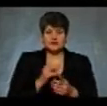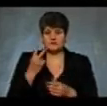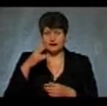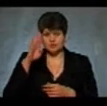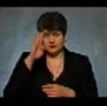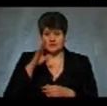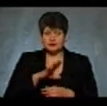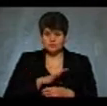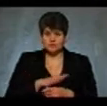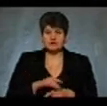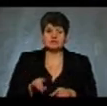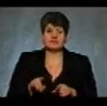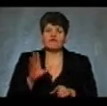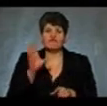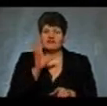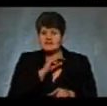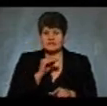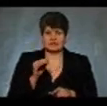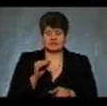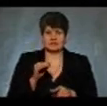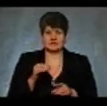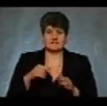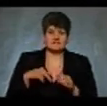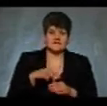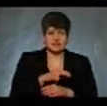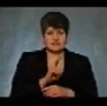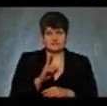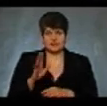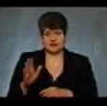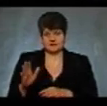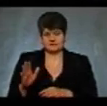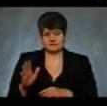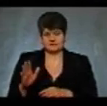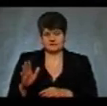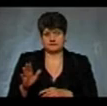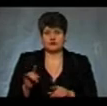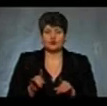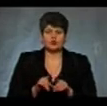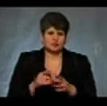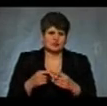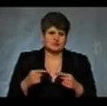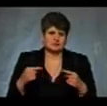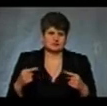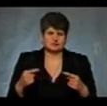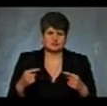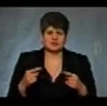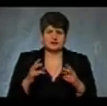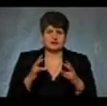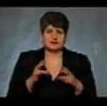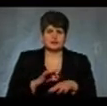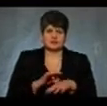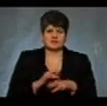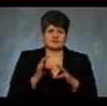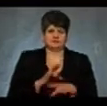також там були, вони встигли зреагувати і вийти з квартири. Тобто будь-яких тілесних ушкоджень, в принципі, вони не